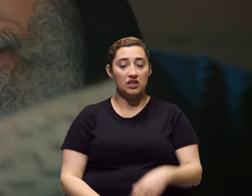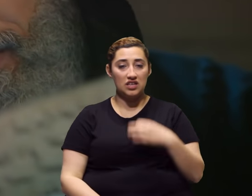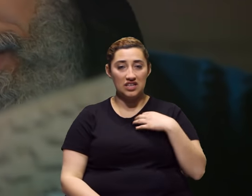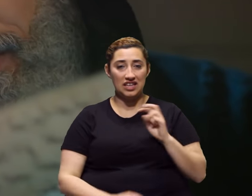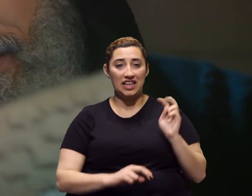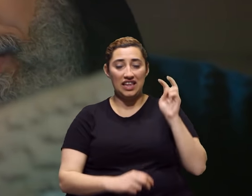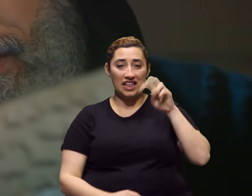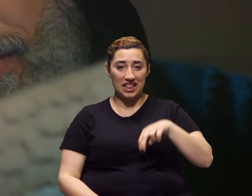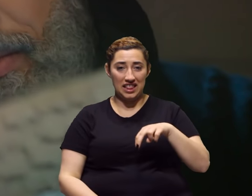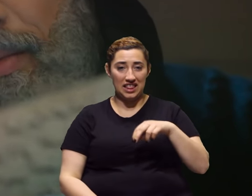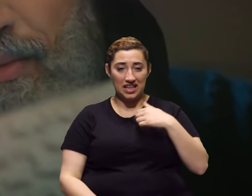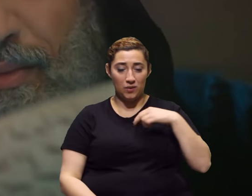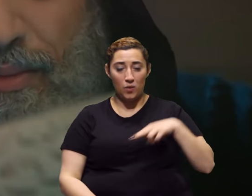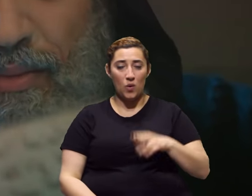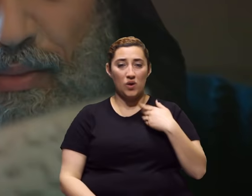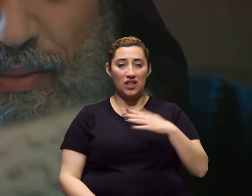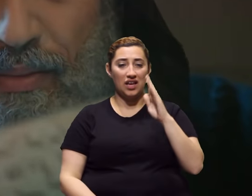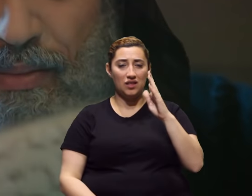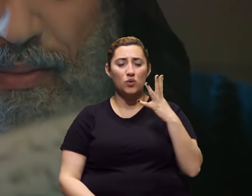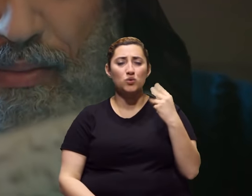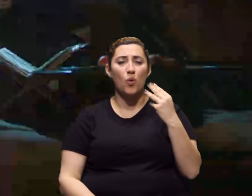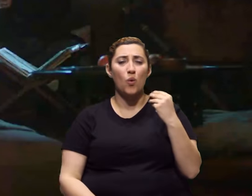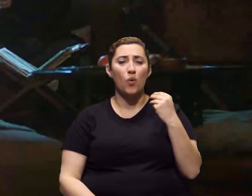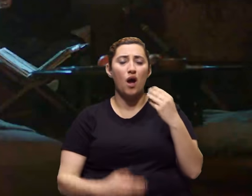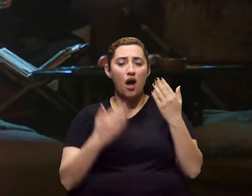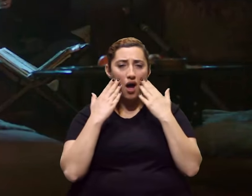İndik Rum'u kışladık, çok hayır,